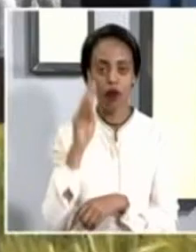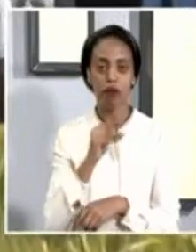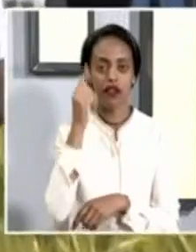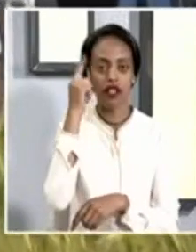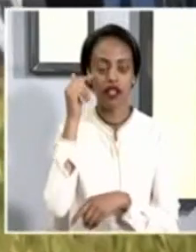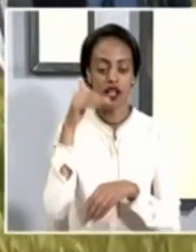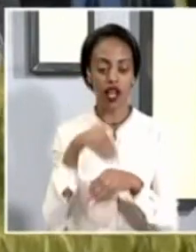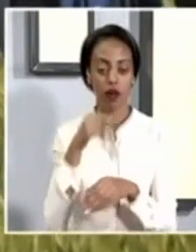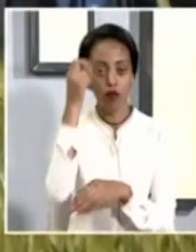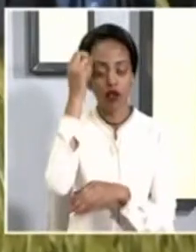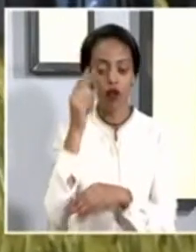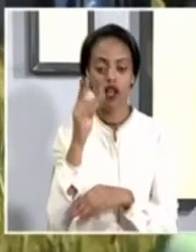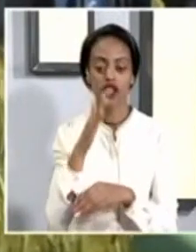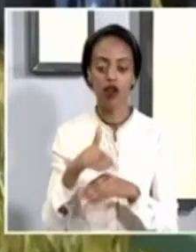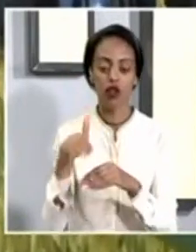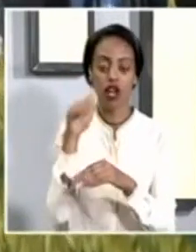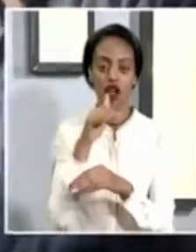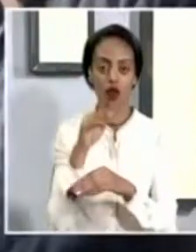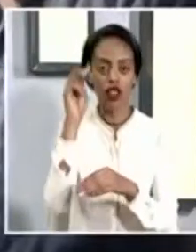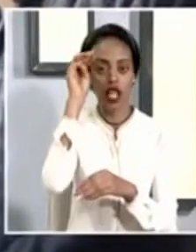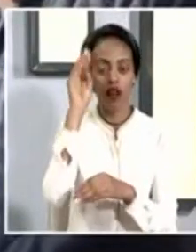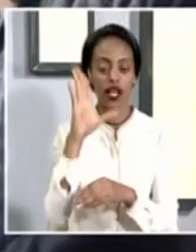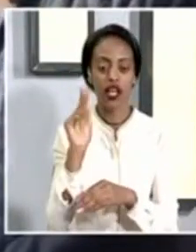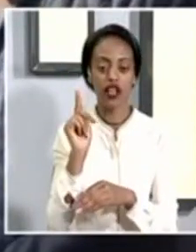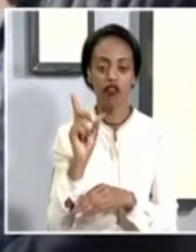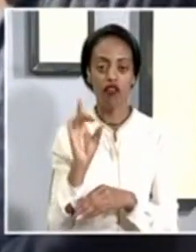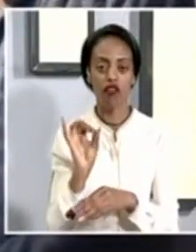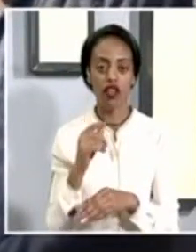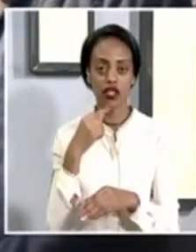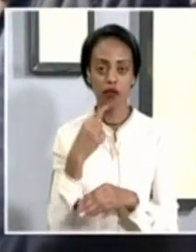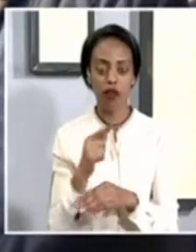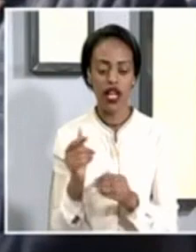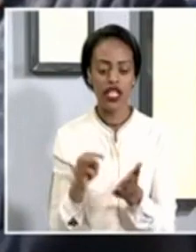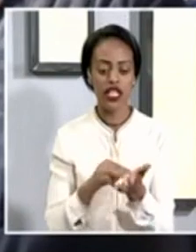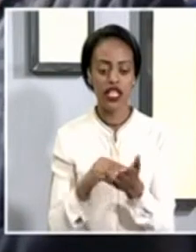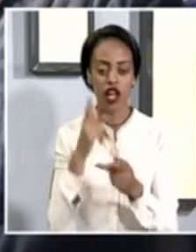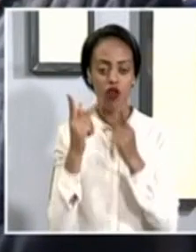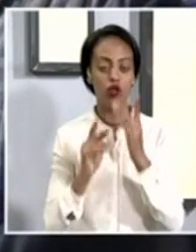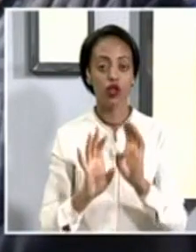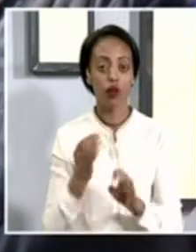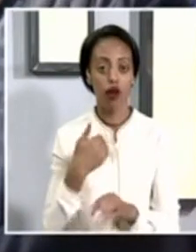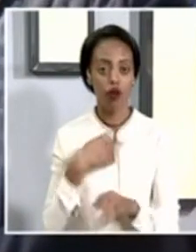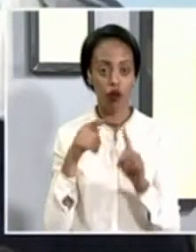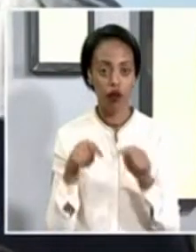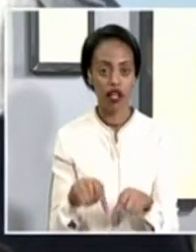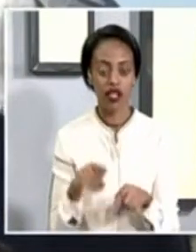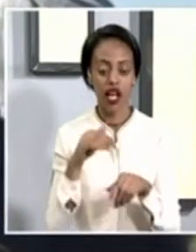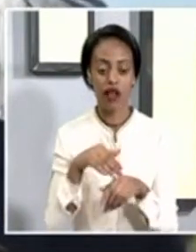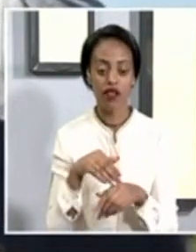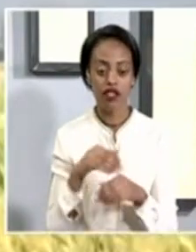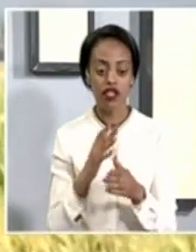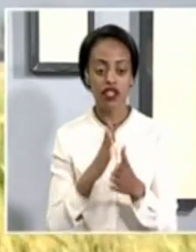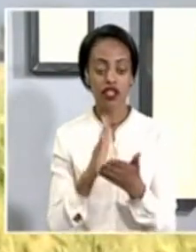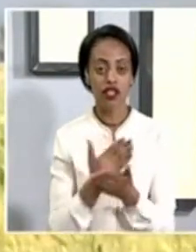ትግራይ ኣብ ወረዳ ክልተ ውላዕሎ ጣብያ ገንፈል ዝርከብ ኩታ ገጠም ስርናይ ዑደት ሳሊጦም ኣለው ሎ ማዓንቲ ኣብዚ ዝኒአ ተሰልጢ